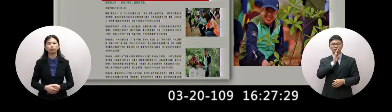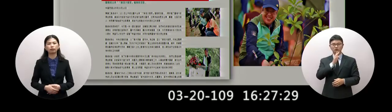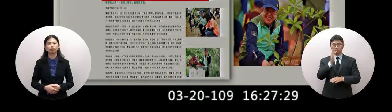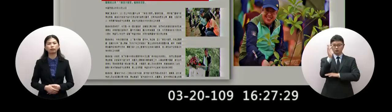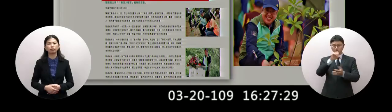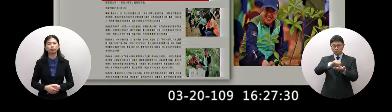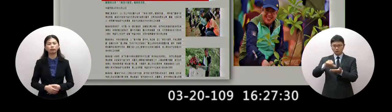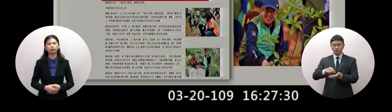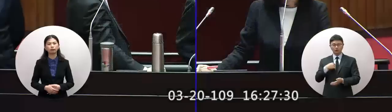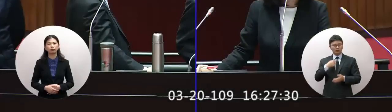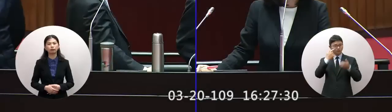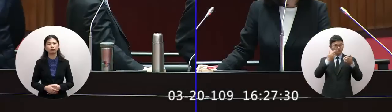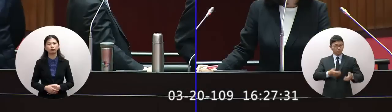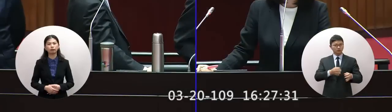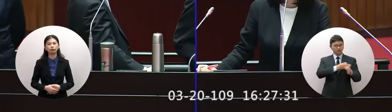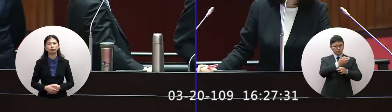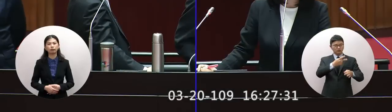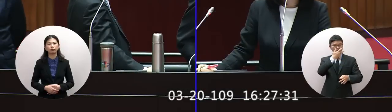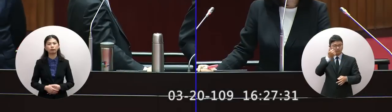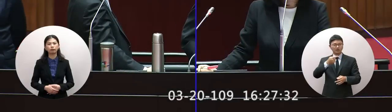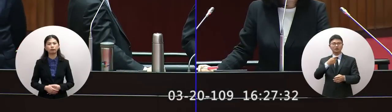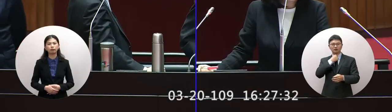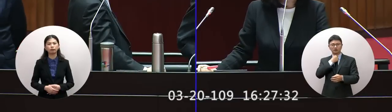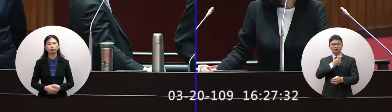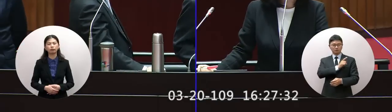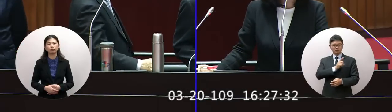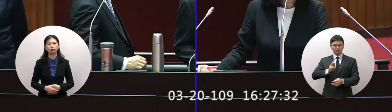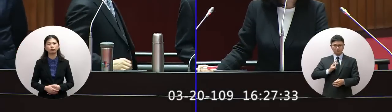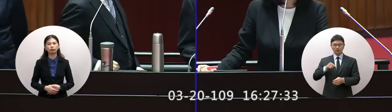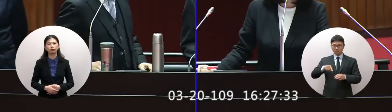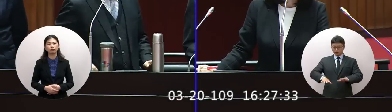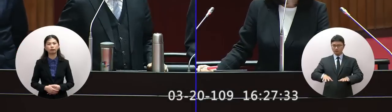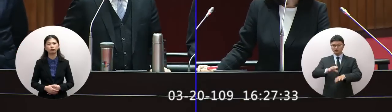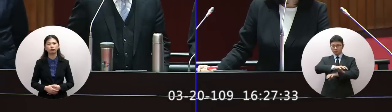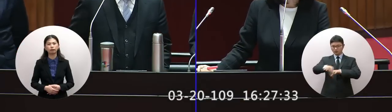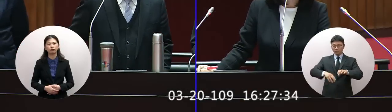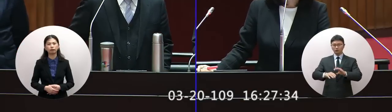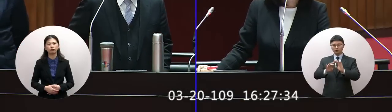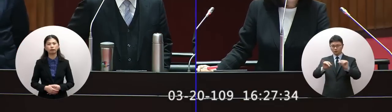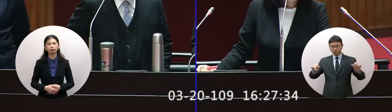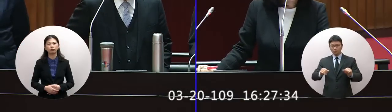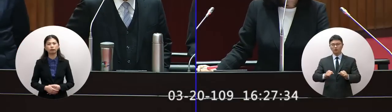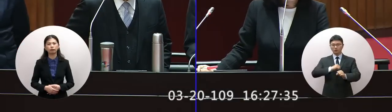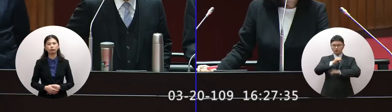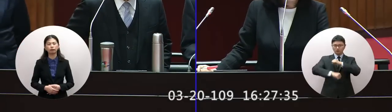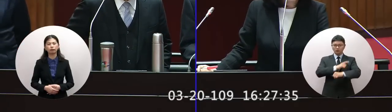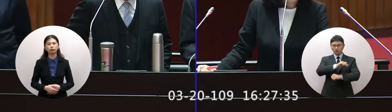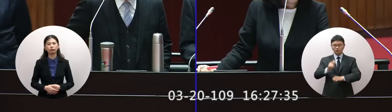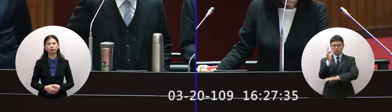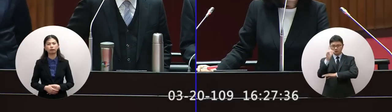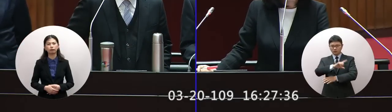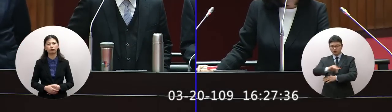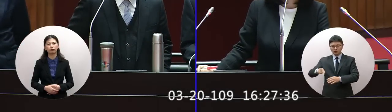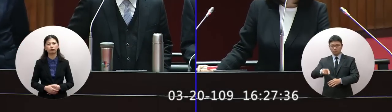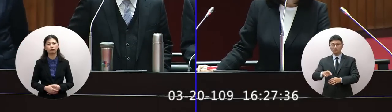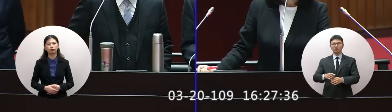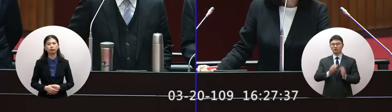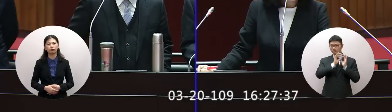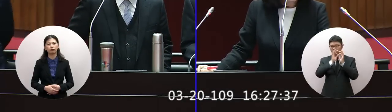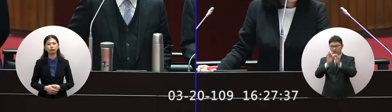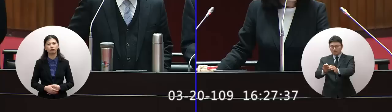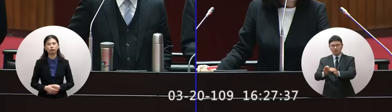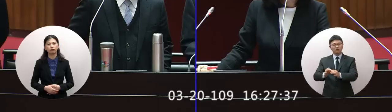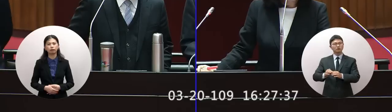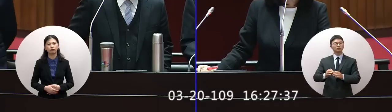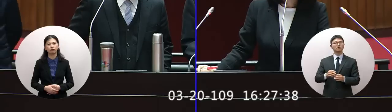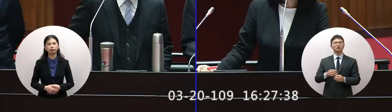民在重视经济还有便利的时候，应该要顾及这片土地上动植物的生存还有永续发展，